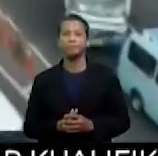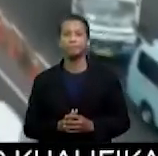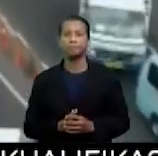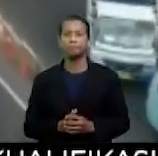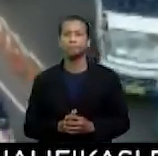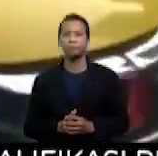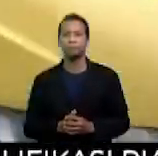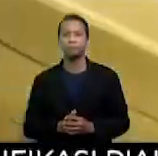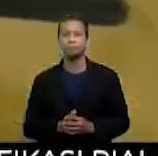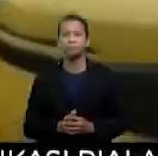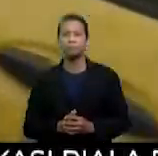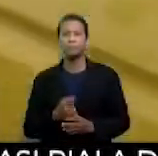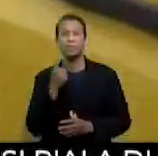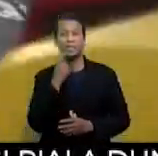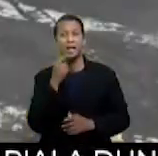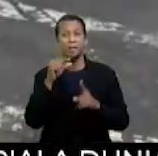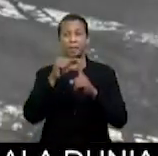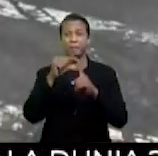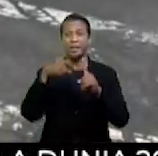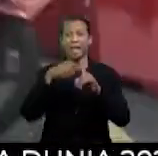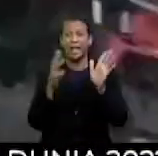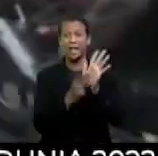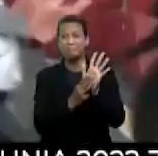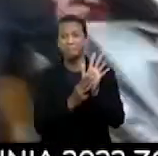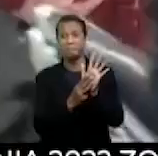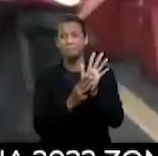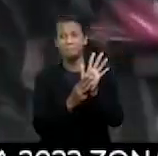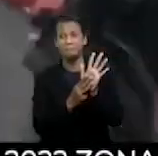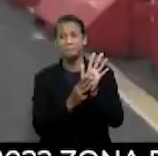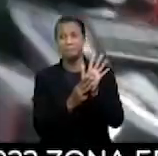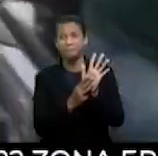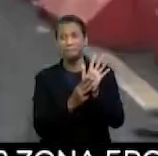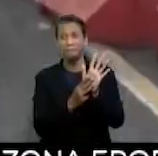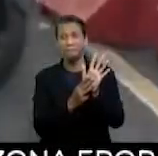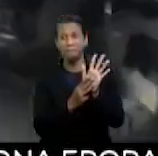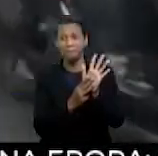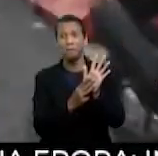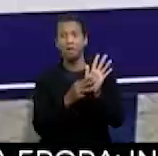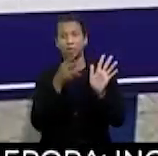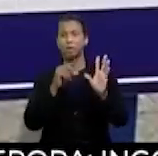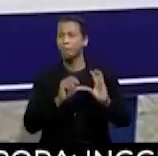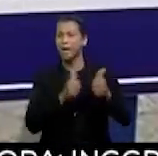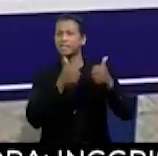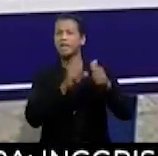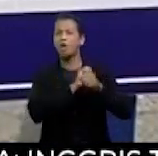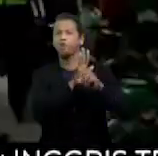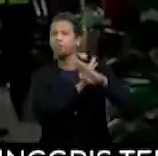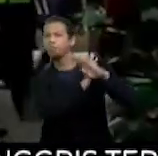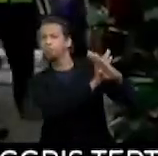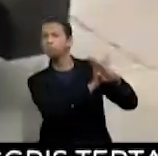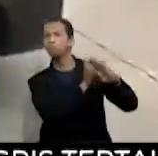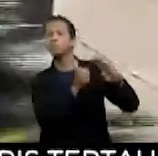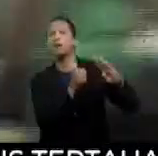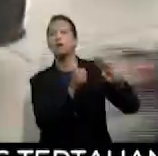Penerapan pemberlakuan pembatasan kegiatan masyarakat atau PPKM berhasil mengendalikan penularan kasus COVID-19 di Indonesia. Hampir